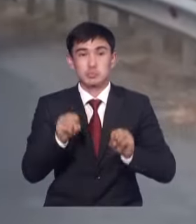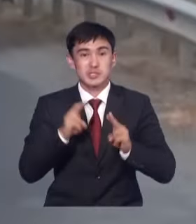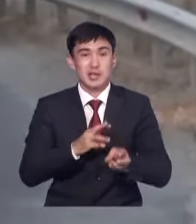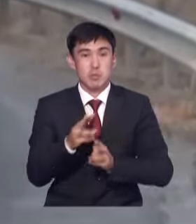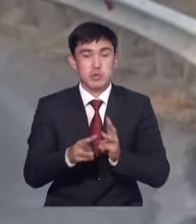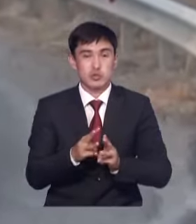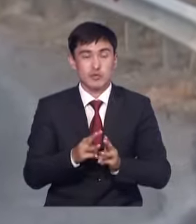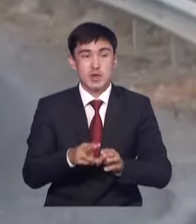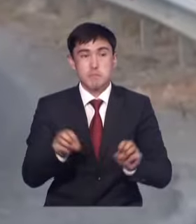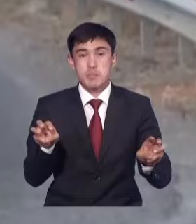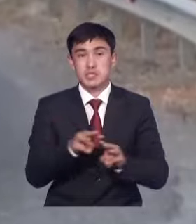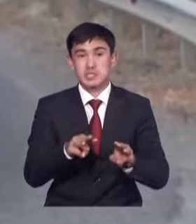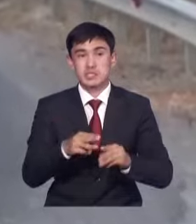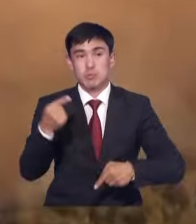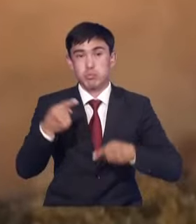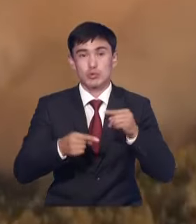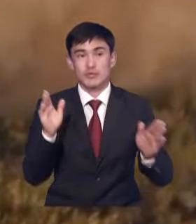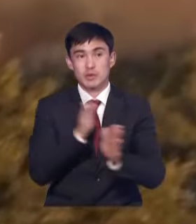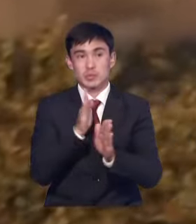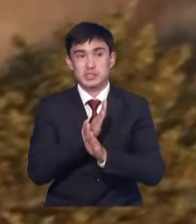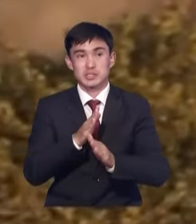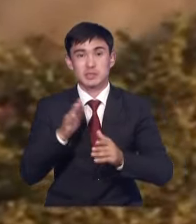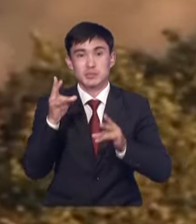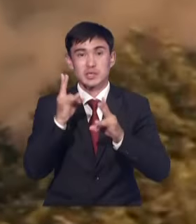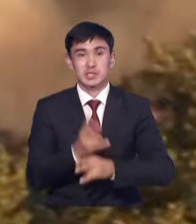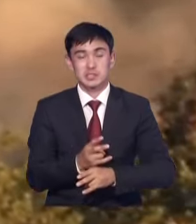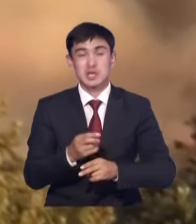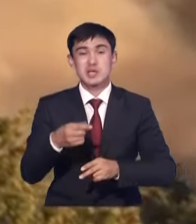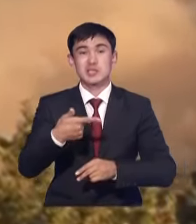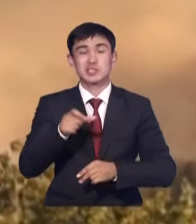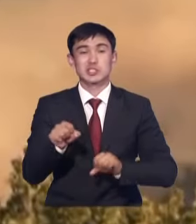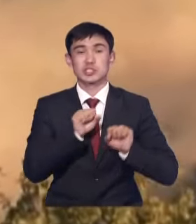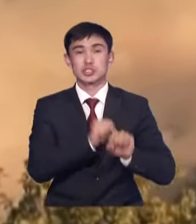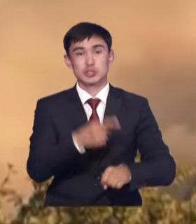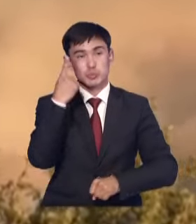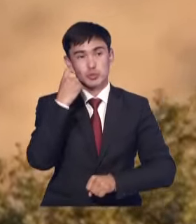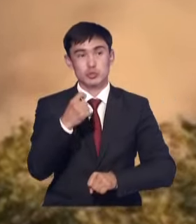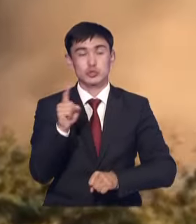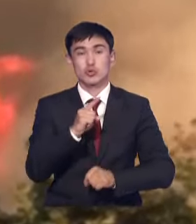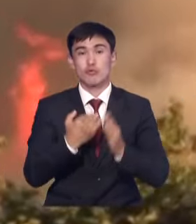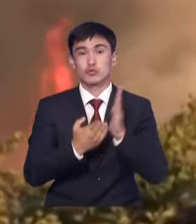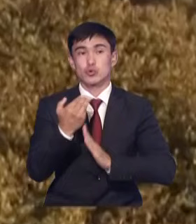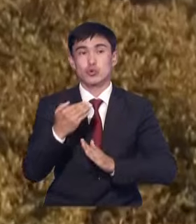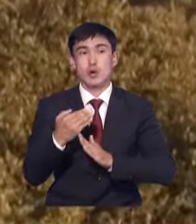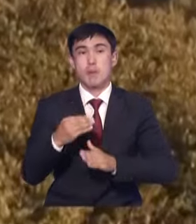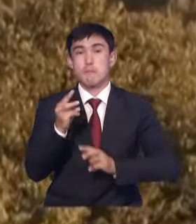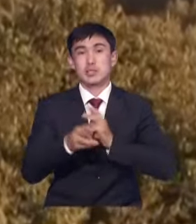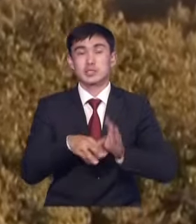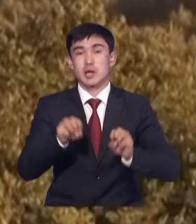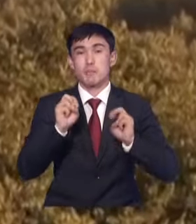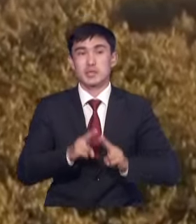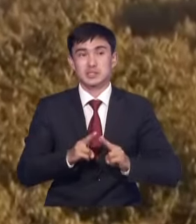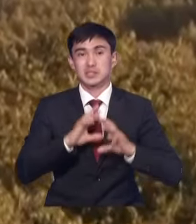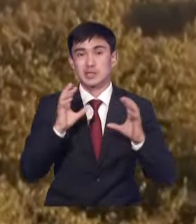умышленных поджогов. Министерство по борьбе с климатическими кризисами и гражданской защите предупреждает, что высокий уровень пожарной